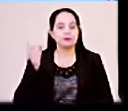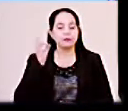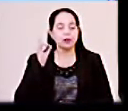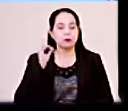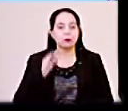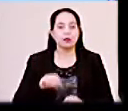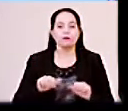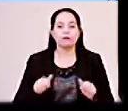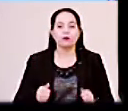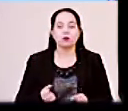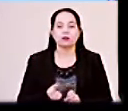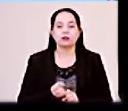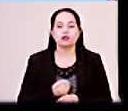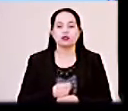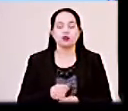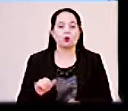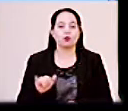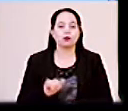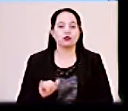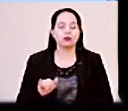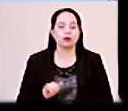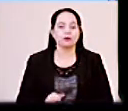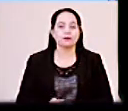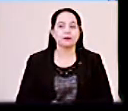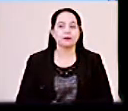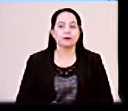Вспоминаем формулы сокращенного умножения.